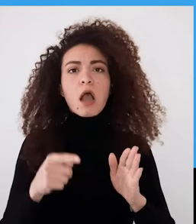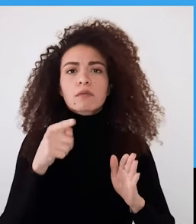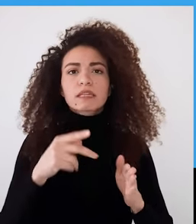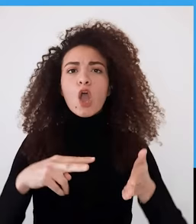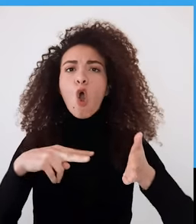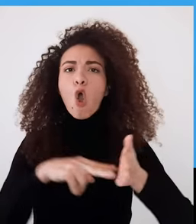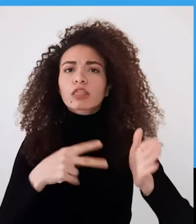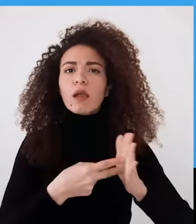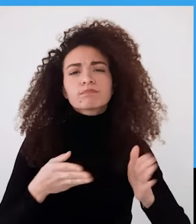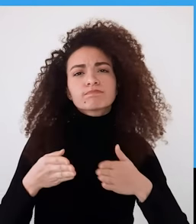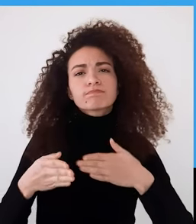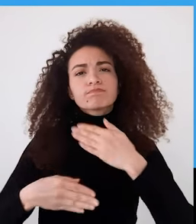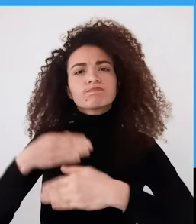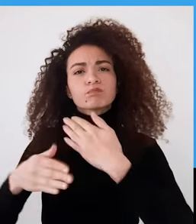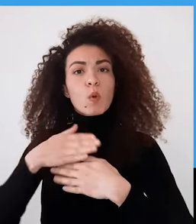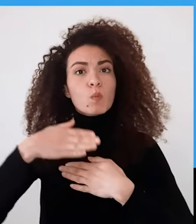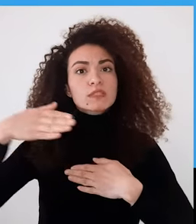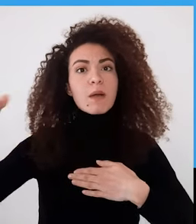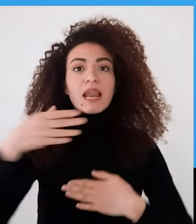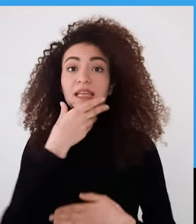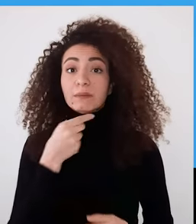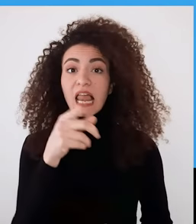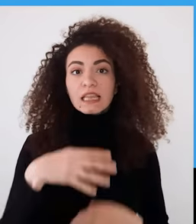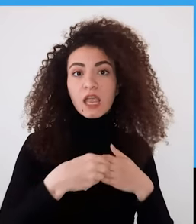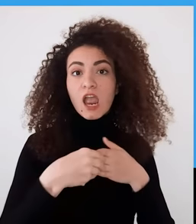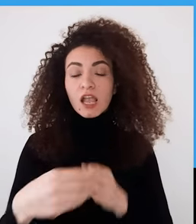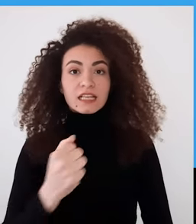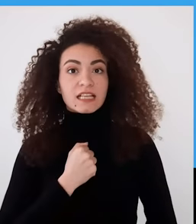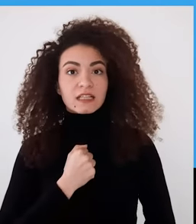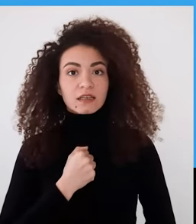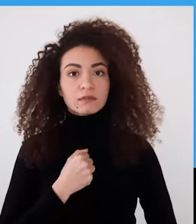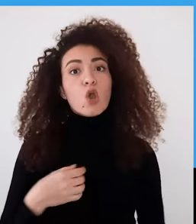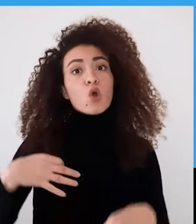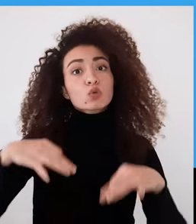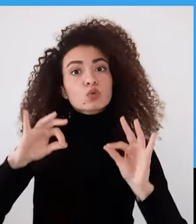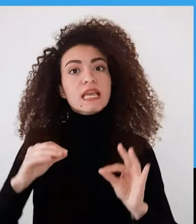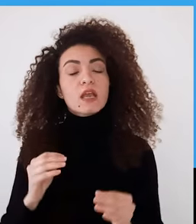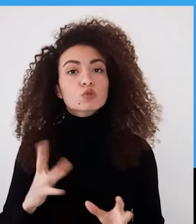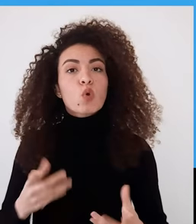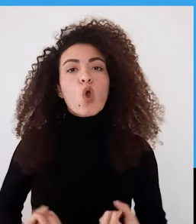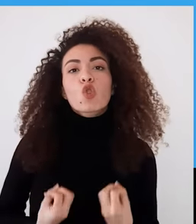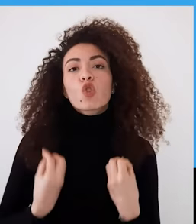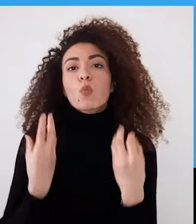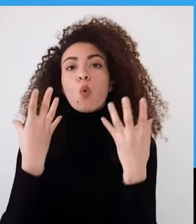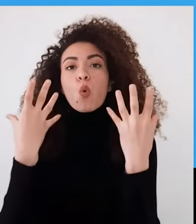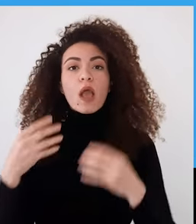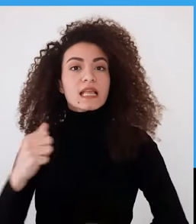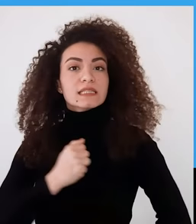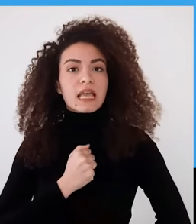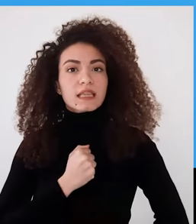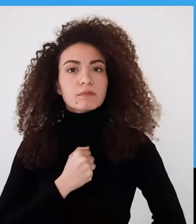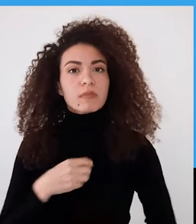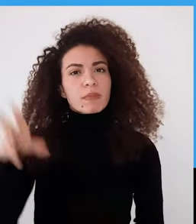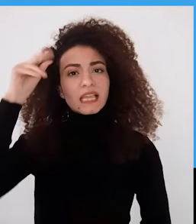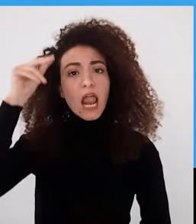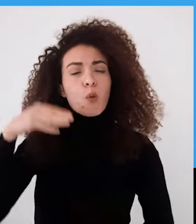استراتيجيات تسمح لك أنه تحقق القيادة الذاتية، خصوصاً بمجالات النمو الذاتي من خلال التعلم المستمر